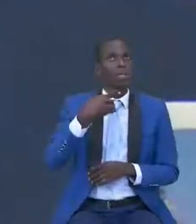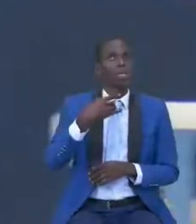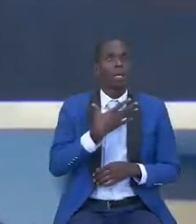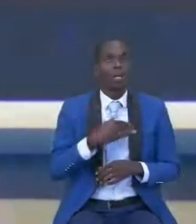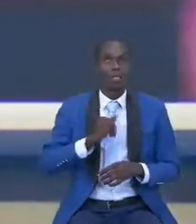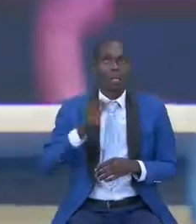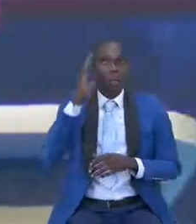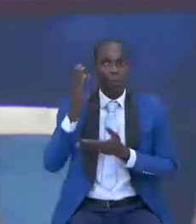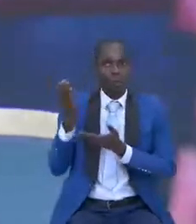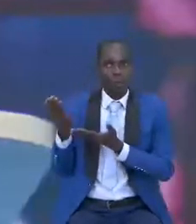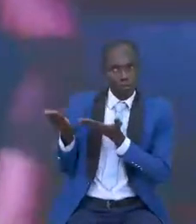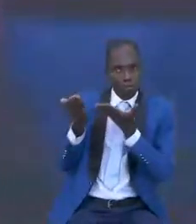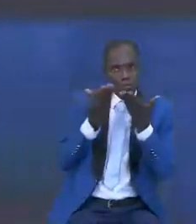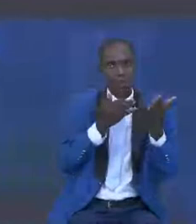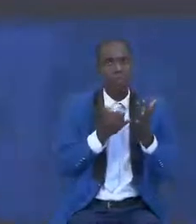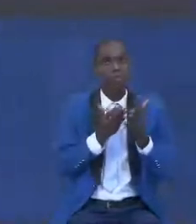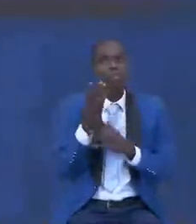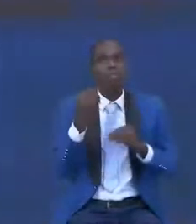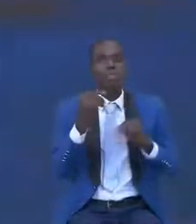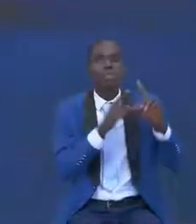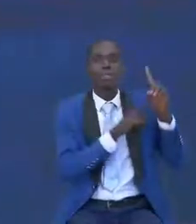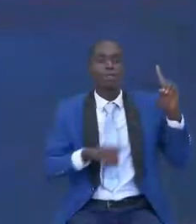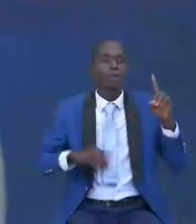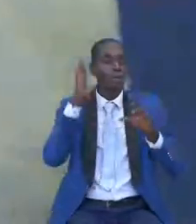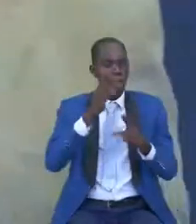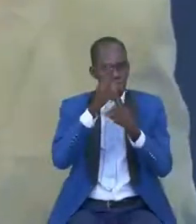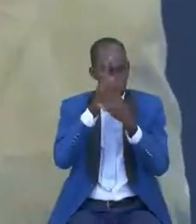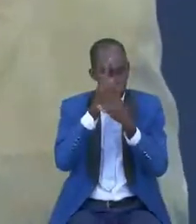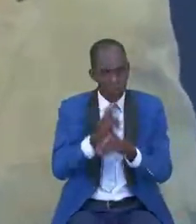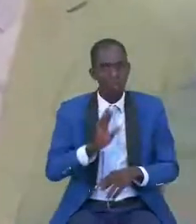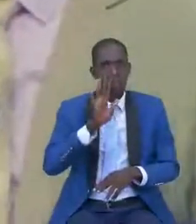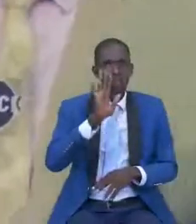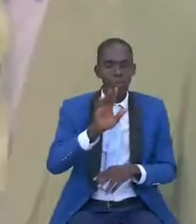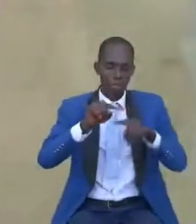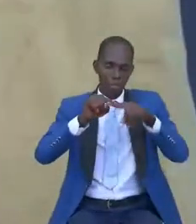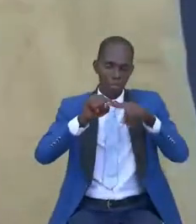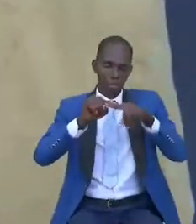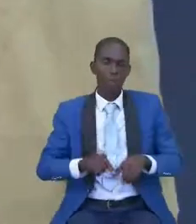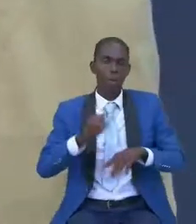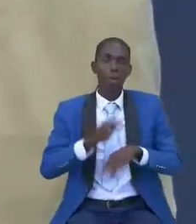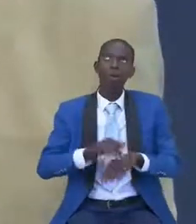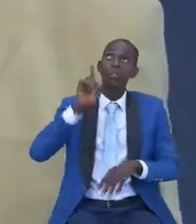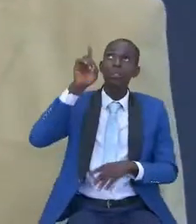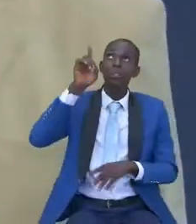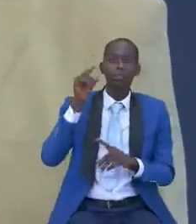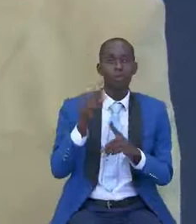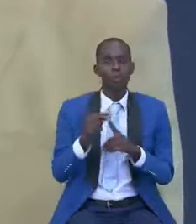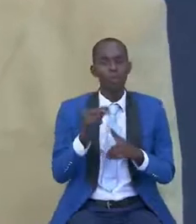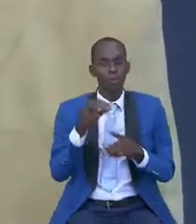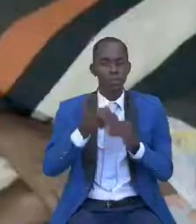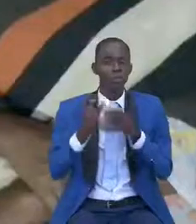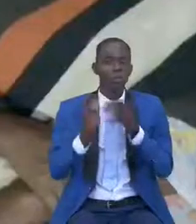Seigneur, voici ce que tu as dit. Et je vais y obéir. Et le Seigneur va